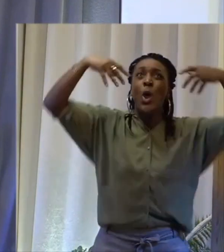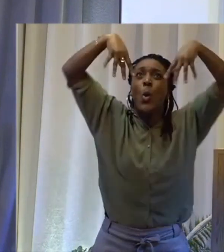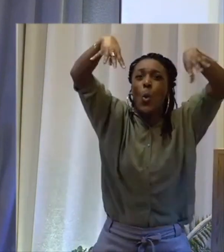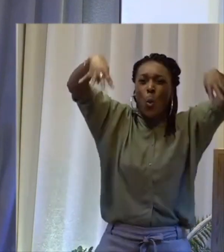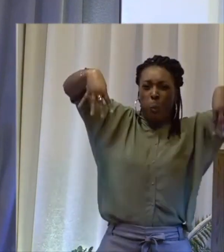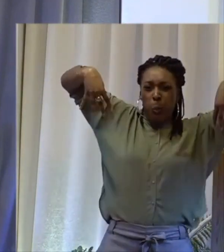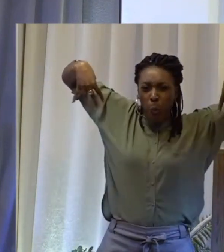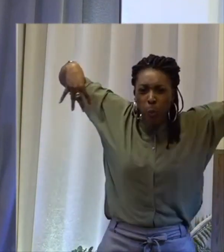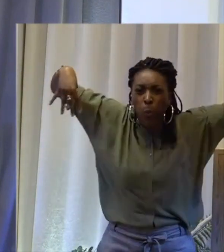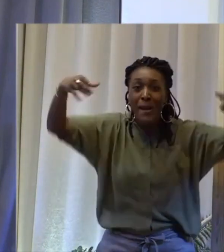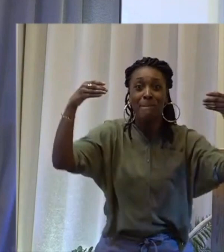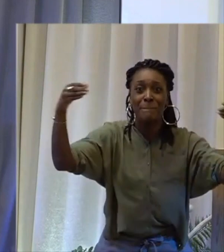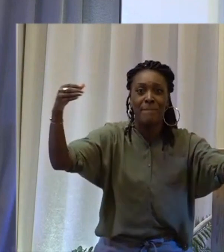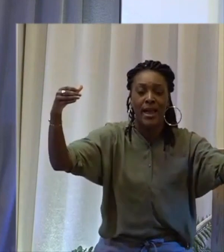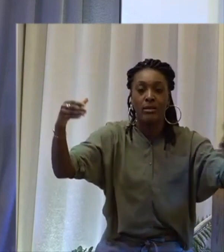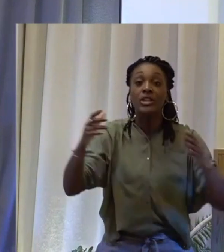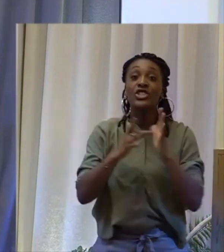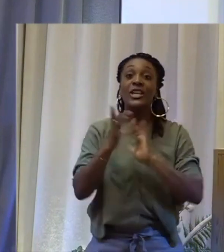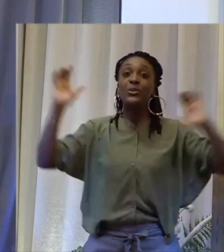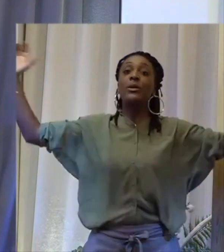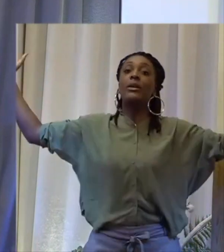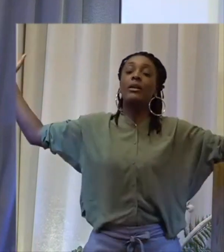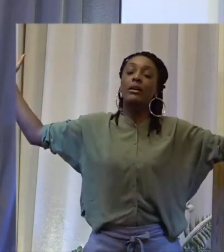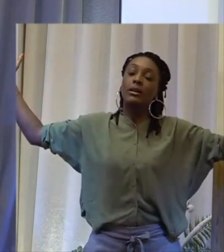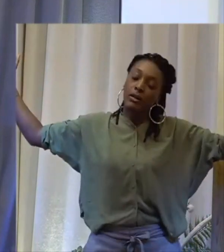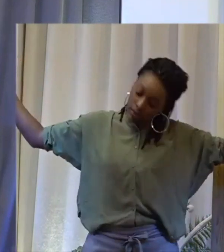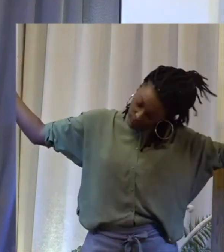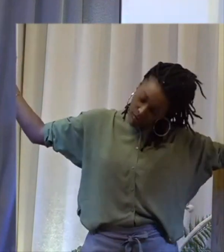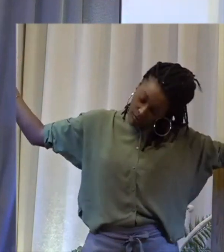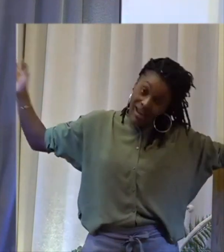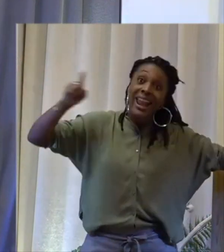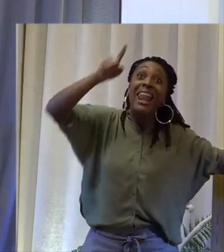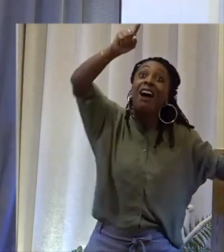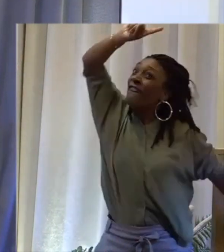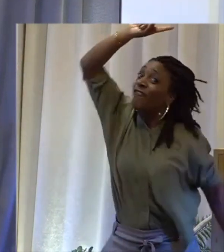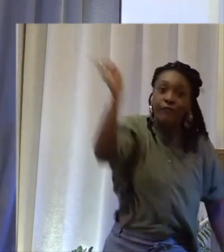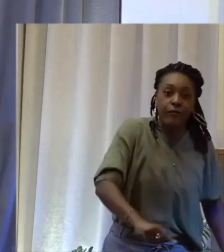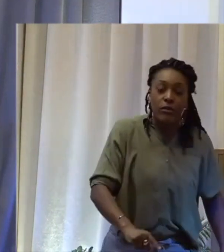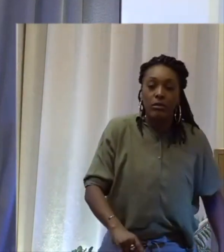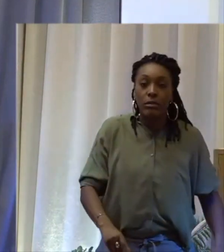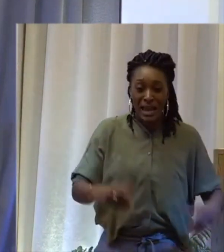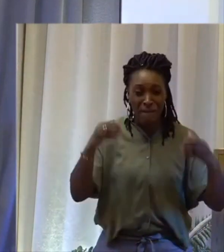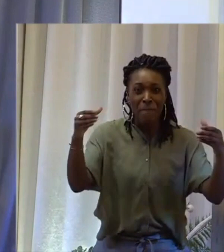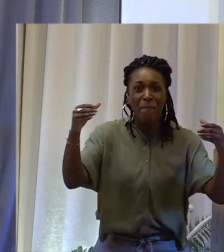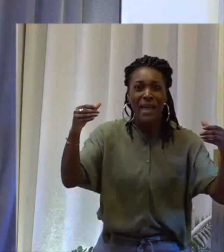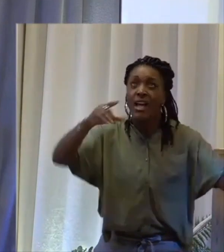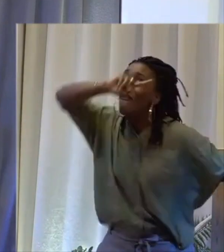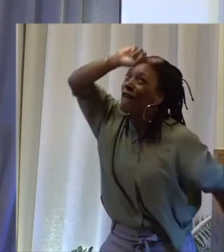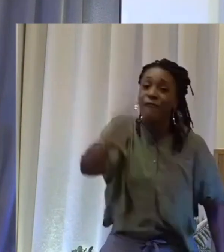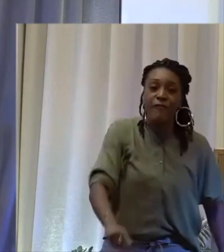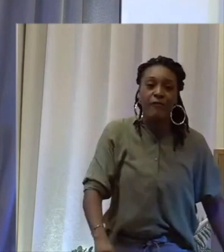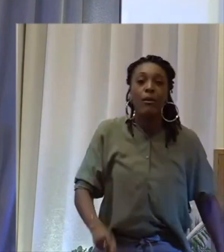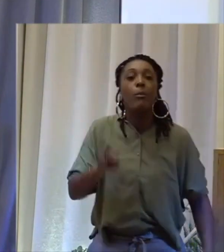Le jour où Jésus a expiré, le voile du temple s'est coupé en deux, d'en haut vers le bas, pour montrer que c'était un